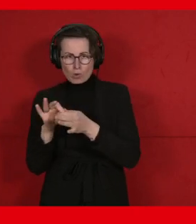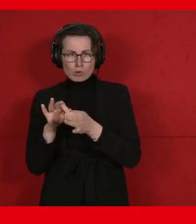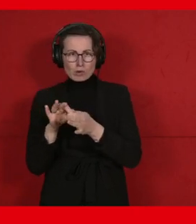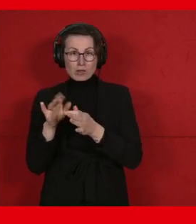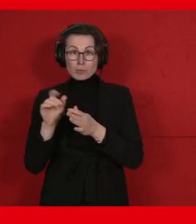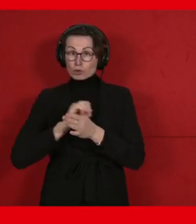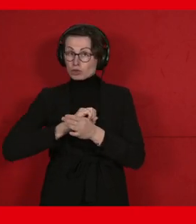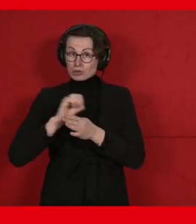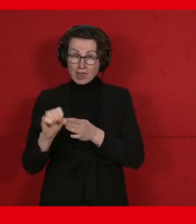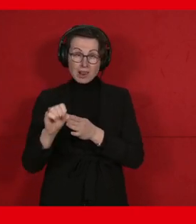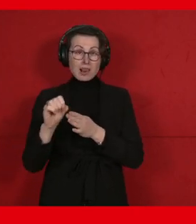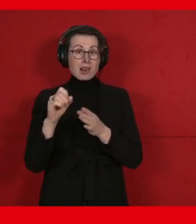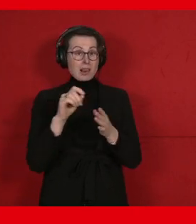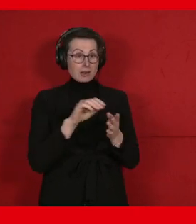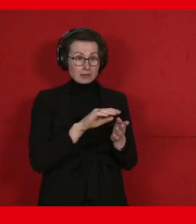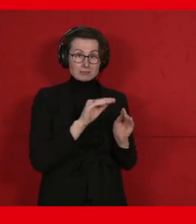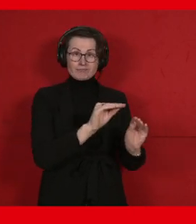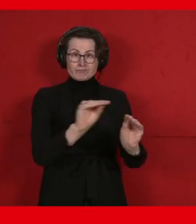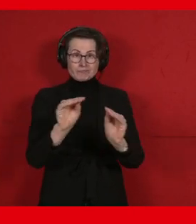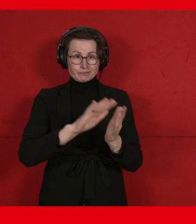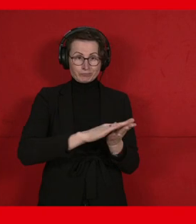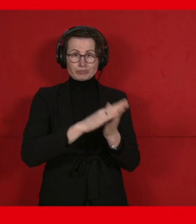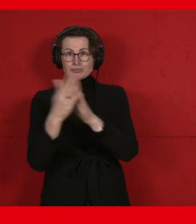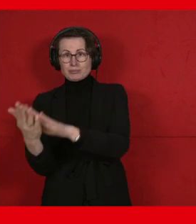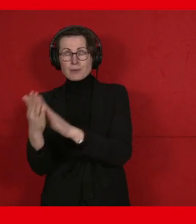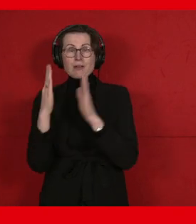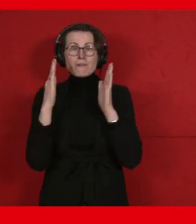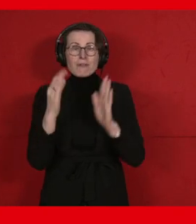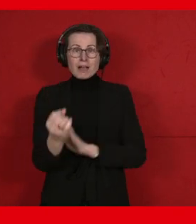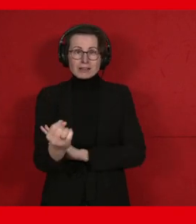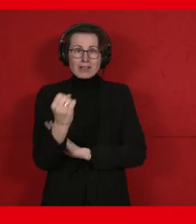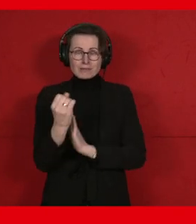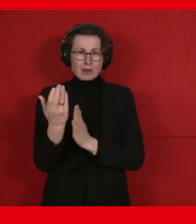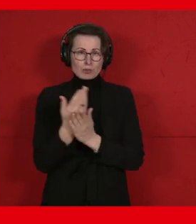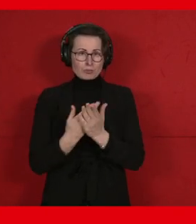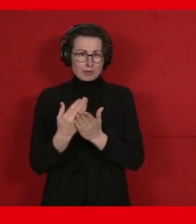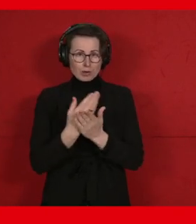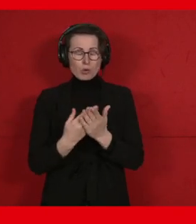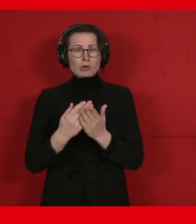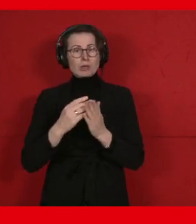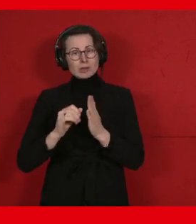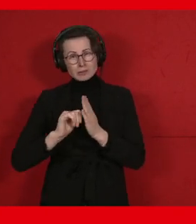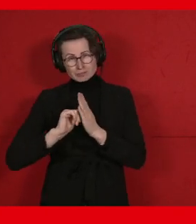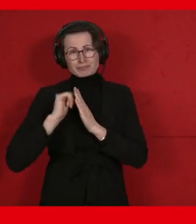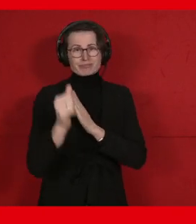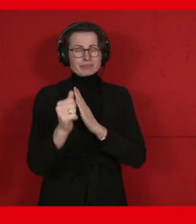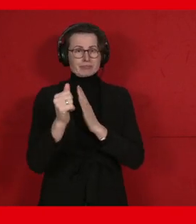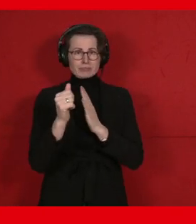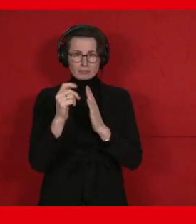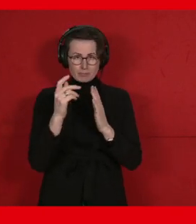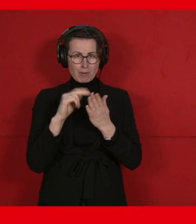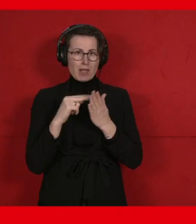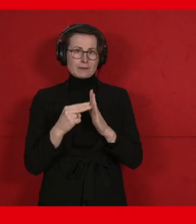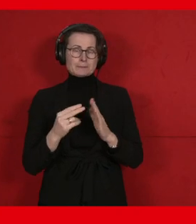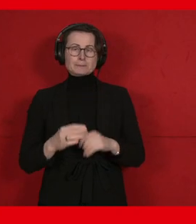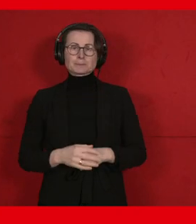wir sehr schnell aufpassen, dass wir bei der Fachkräfteausbildung tatsächlich ambitioniert vorangehen und das auch vorausschauend